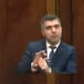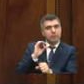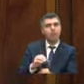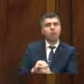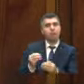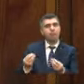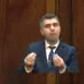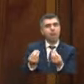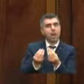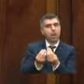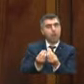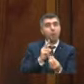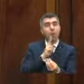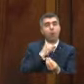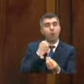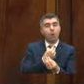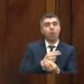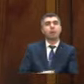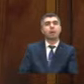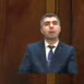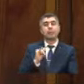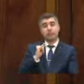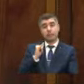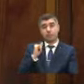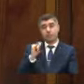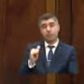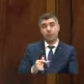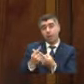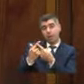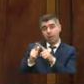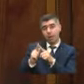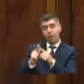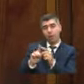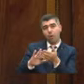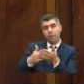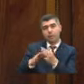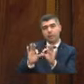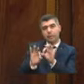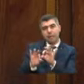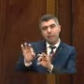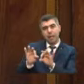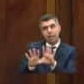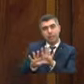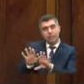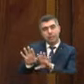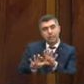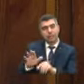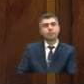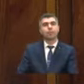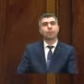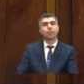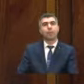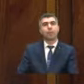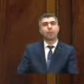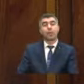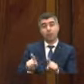جانب ذلك فإن الحكومة ملتزمة بتنزيل مختلف هذه التدابير، ملتزمة